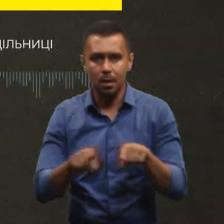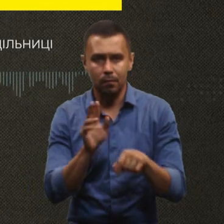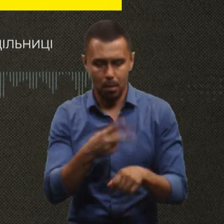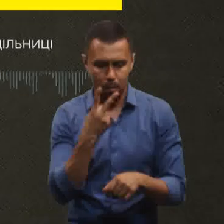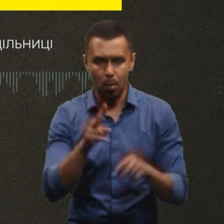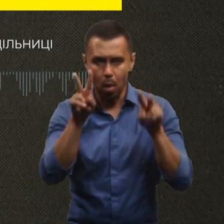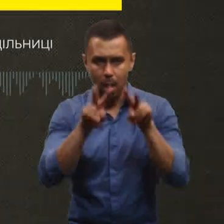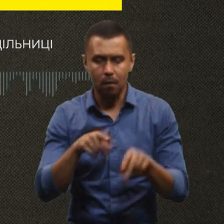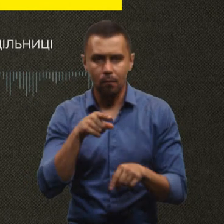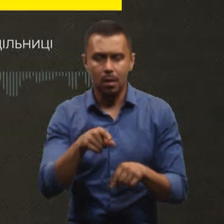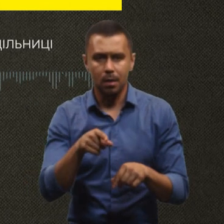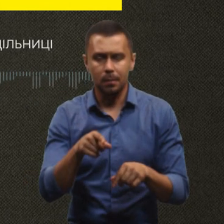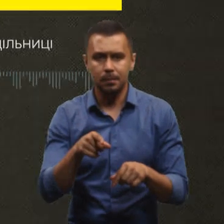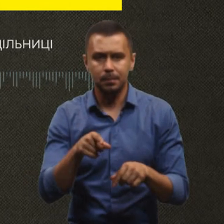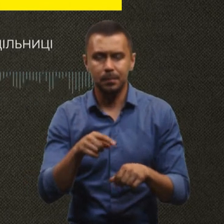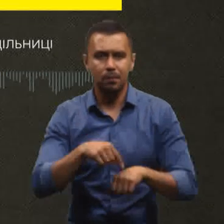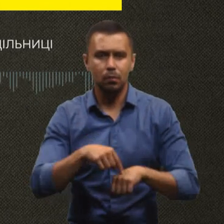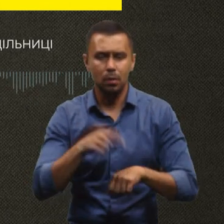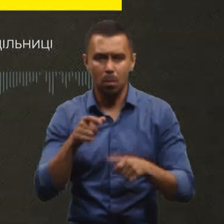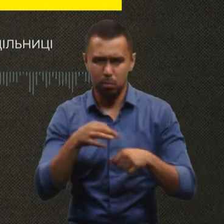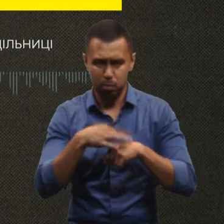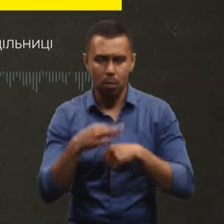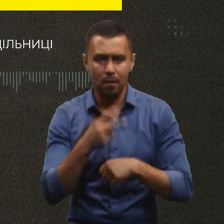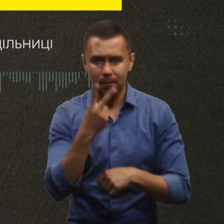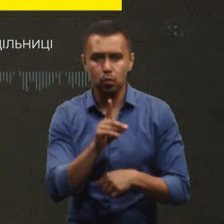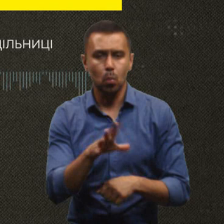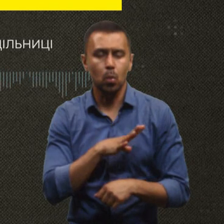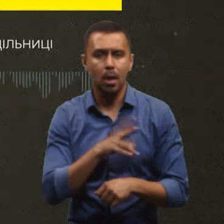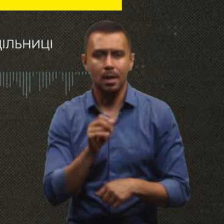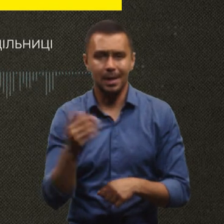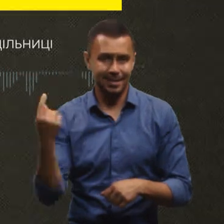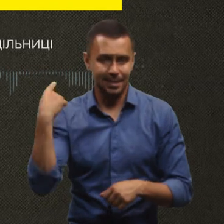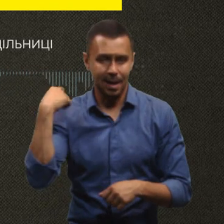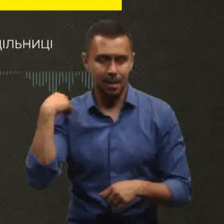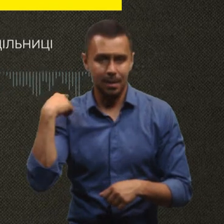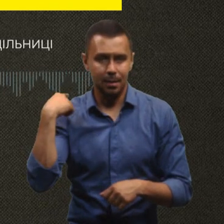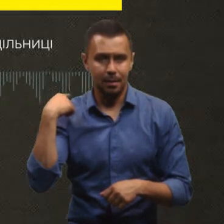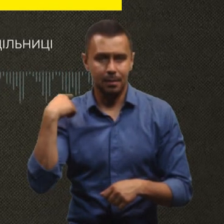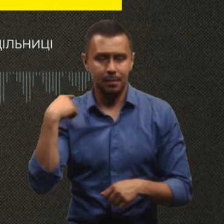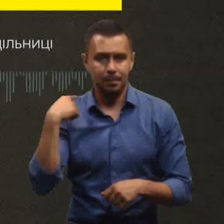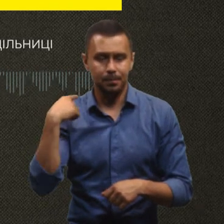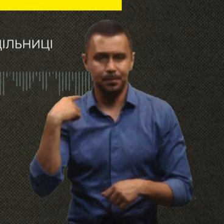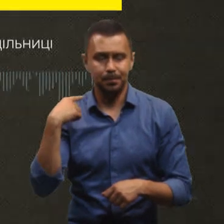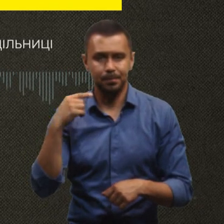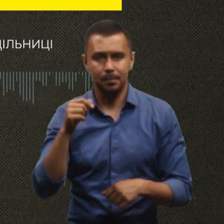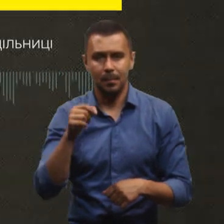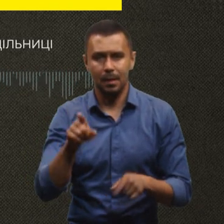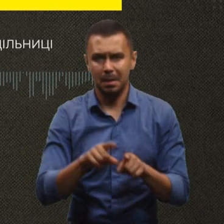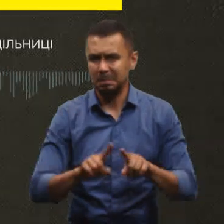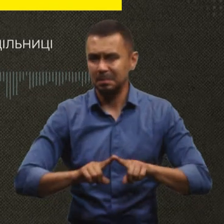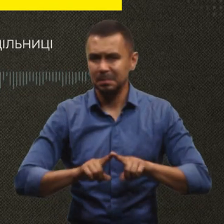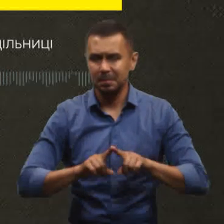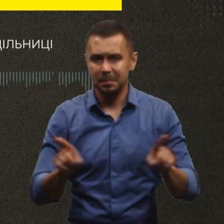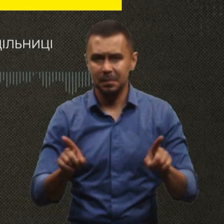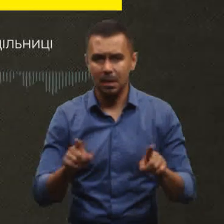глянули, що вона стогне, якби відчуття болі. І видно, що було на ззаді, на статевих органах, якби щось таке, ну, рани якби якісь. Вже